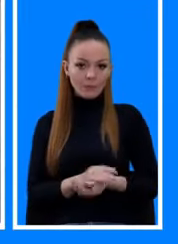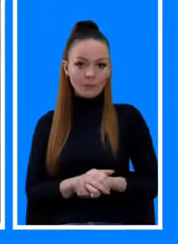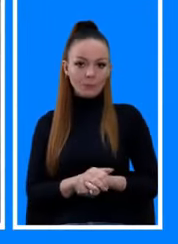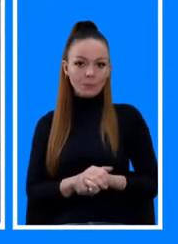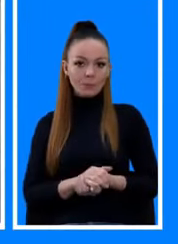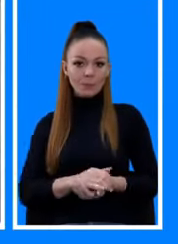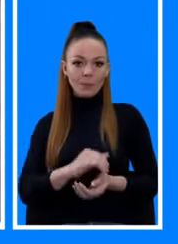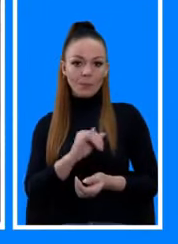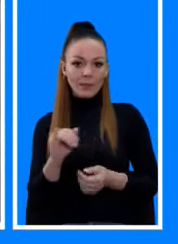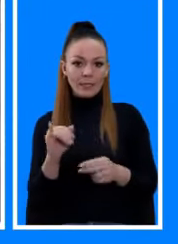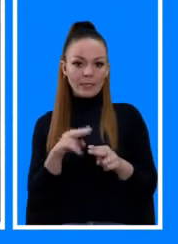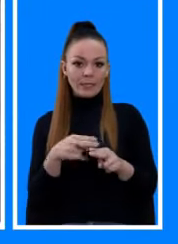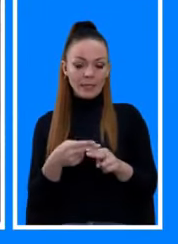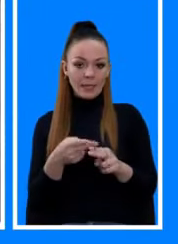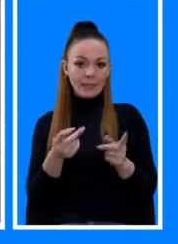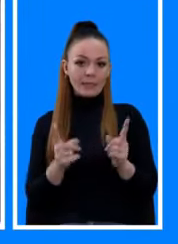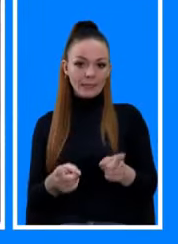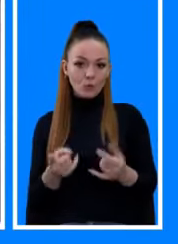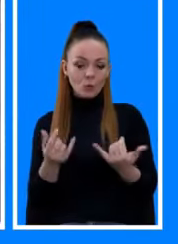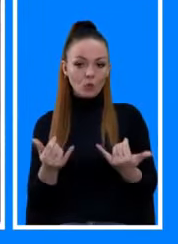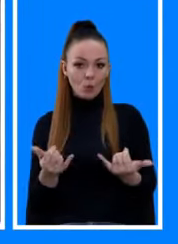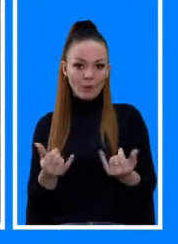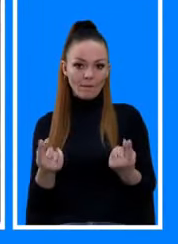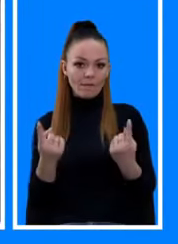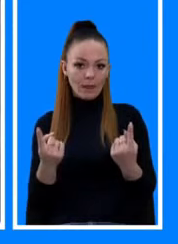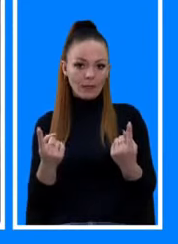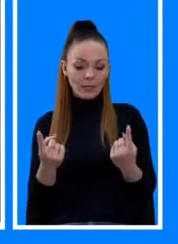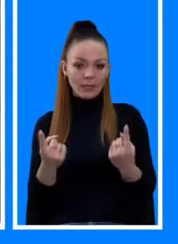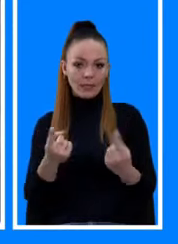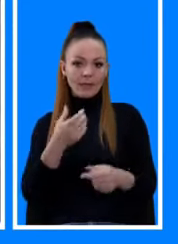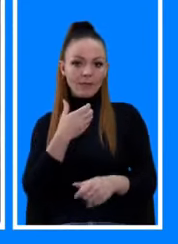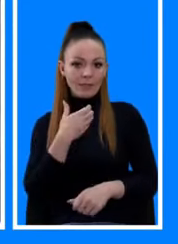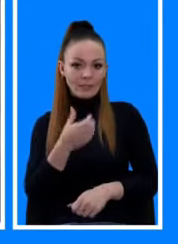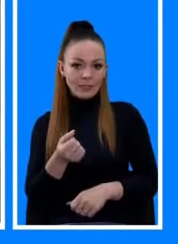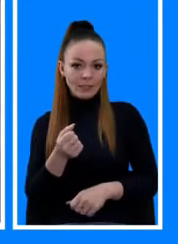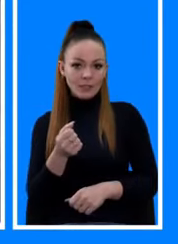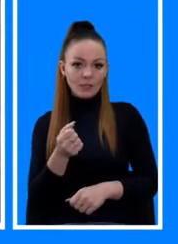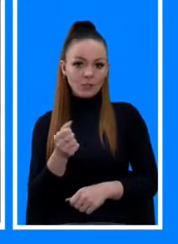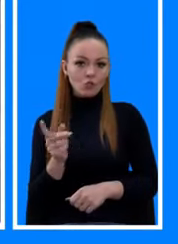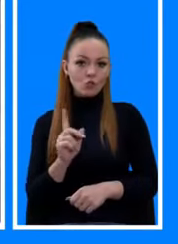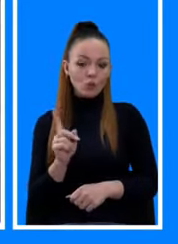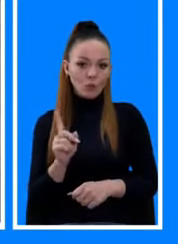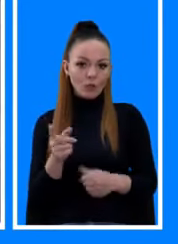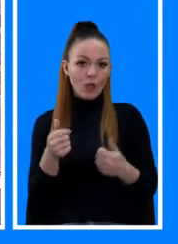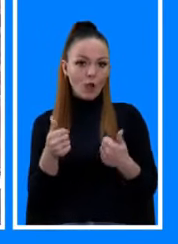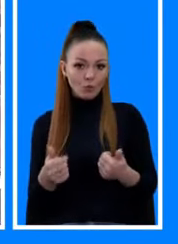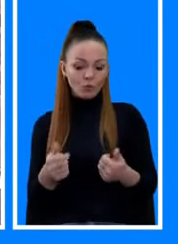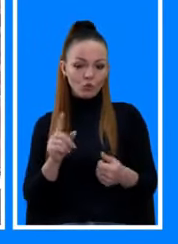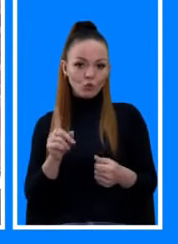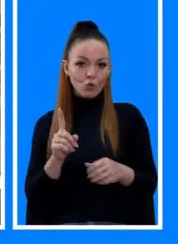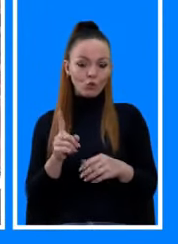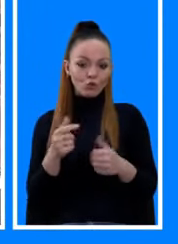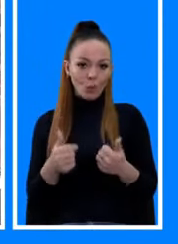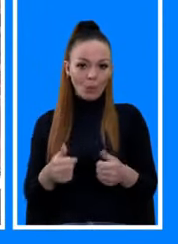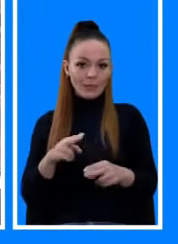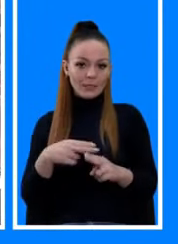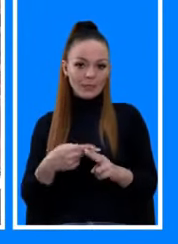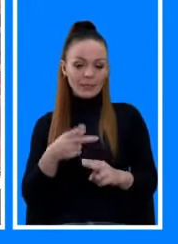І це дійсно сьогодні великий дефіцит. Щось хороше, щось добре, це дійсно